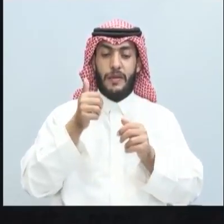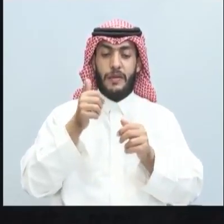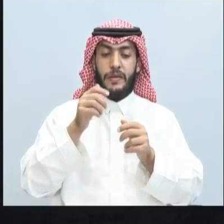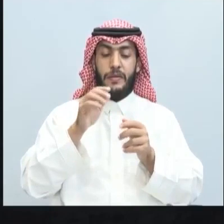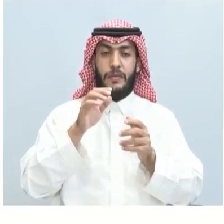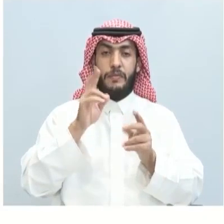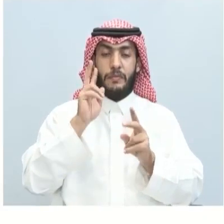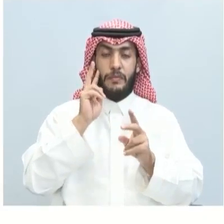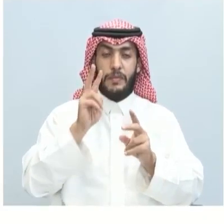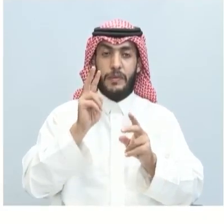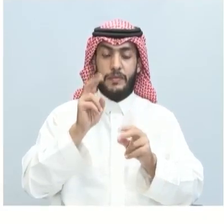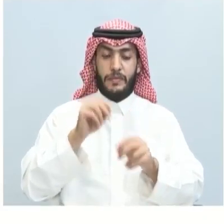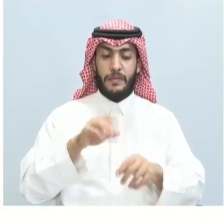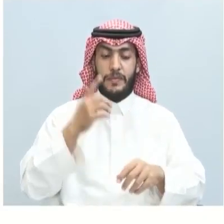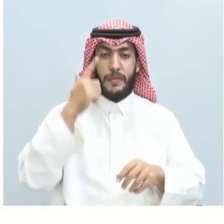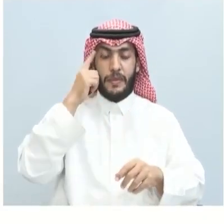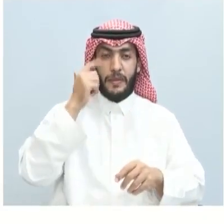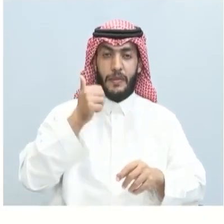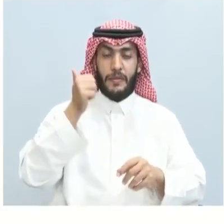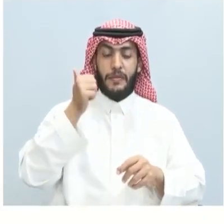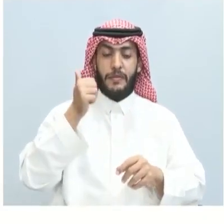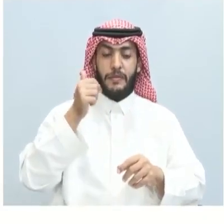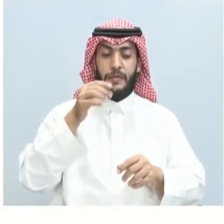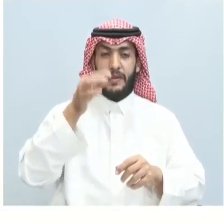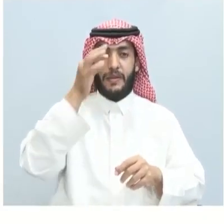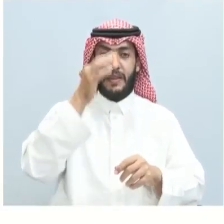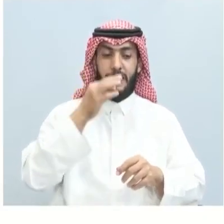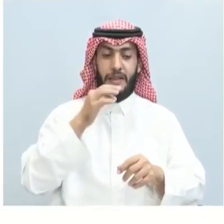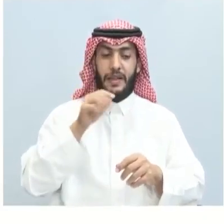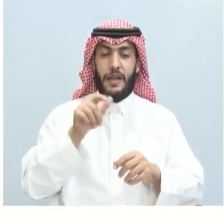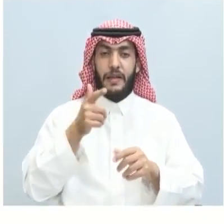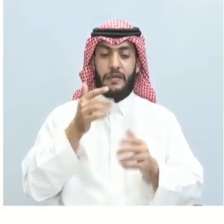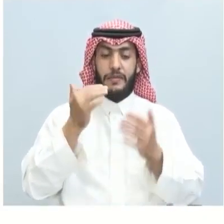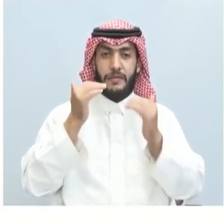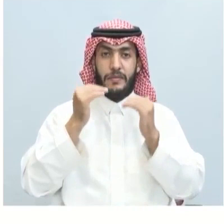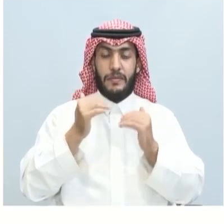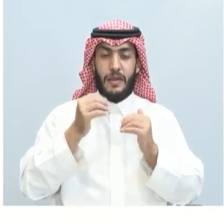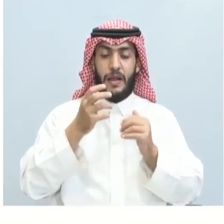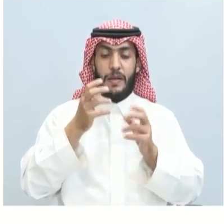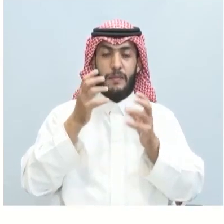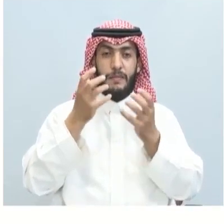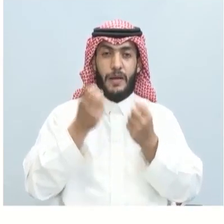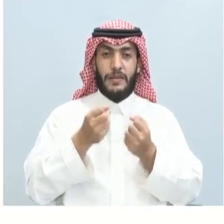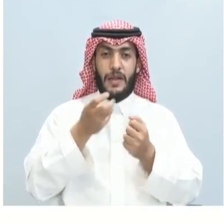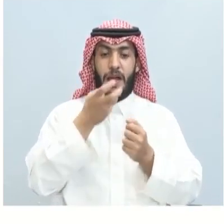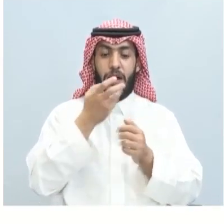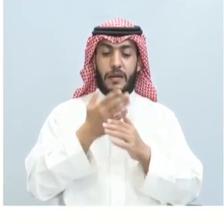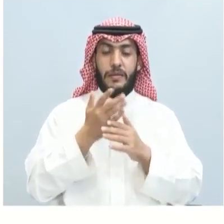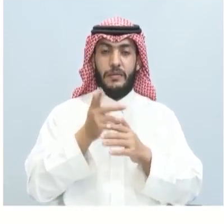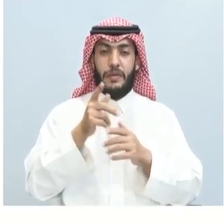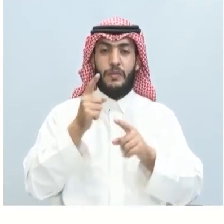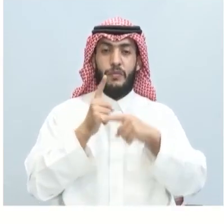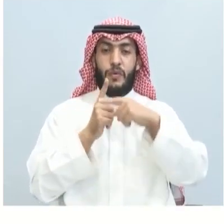بشكل ملحوظ كيف نقوم بوصف هذا التفاعل طبعا التفاعل هنا ماص للحراره لماذا ماص الحراره الاشاره